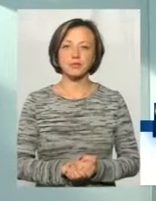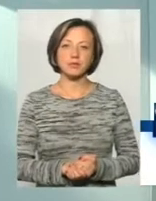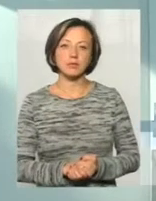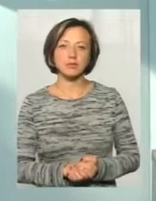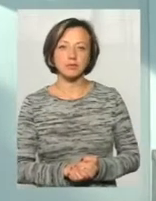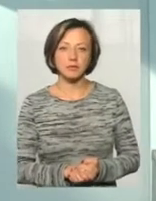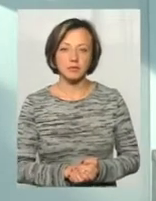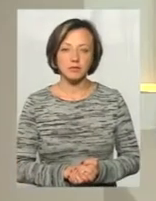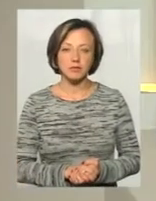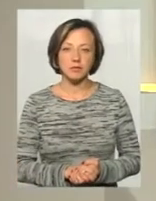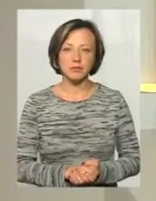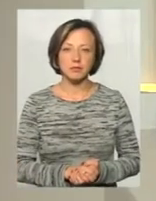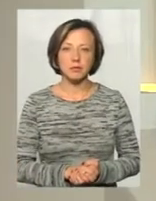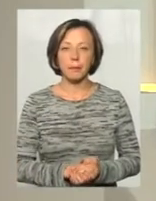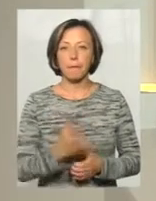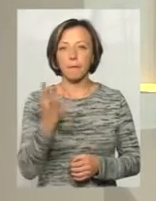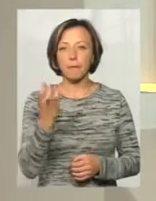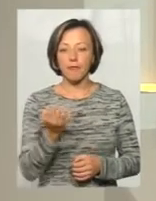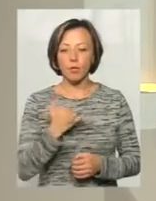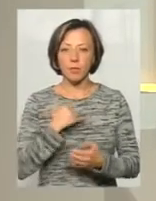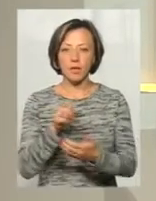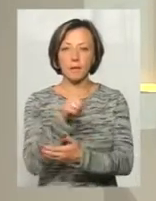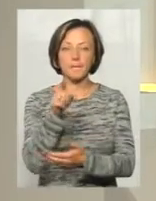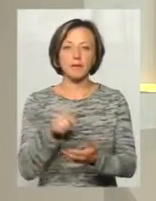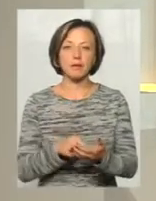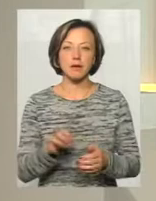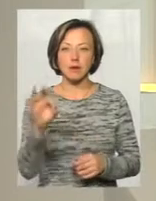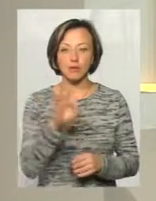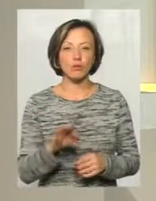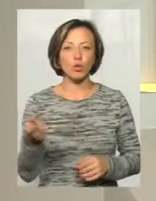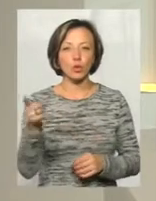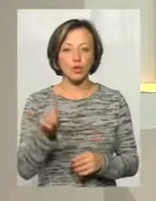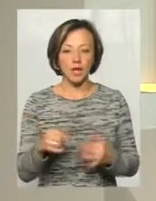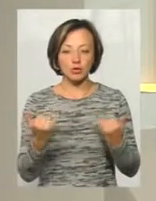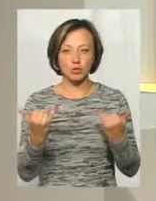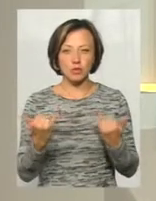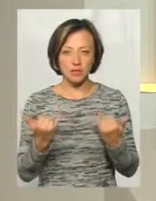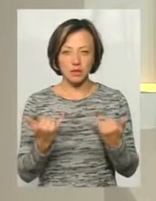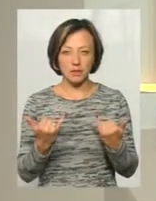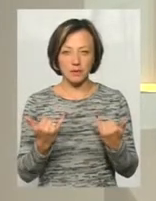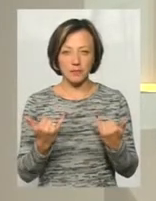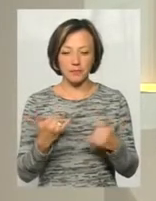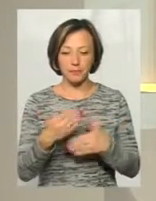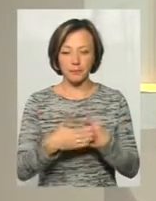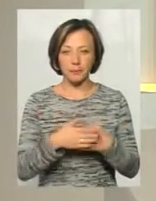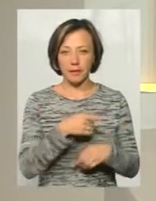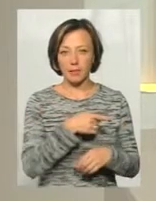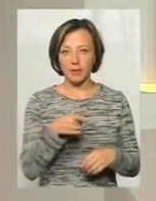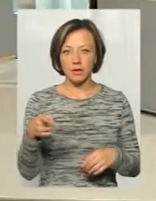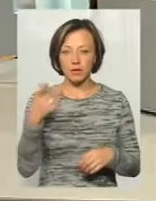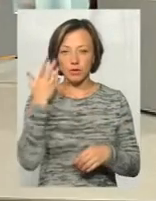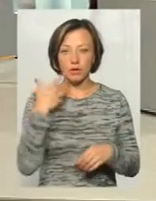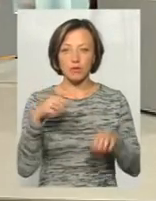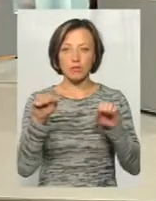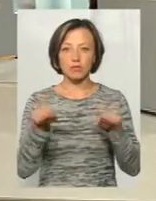витрати. Ще в мене є питання з приводу того, що зараз підходить той період, коли вже